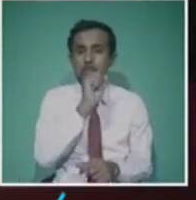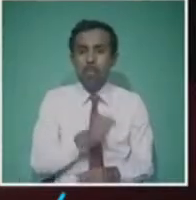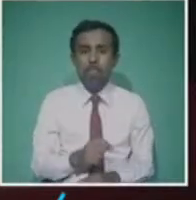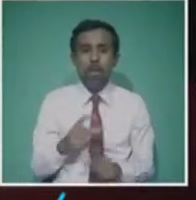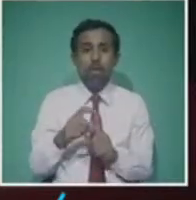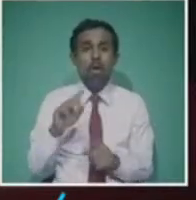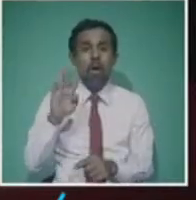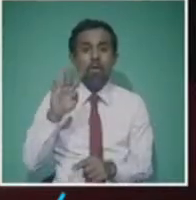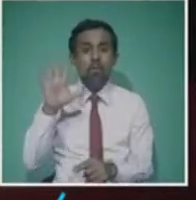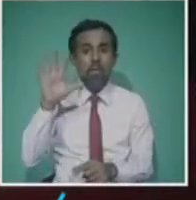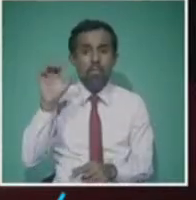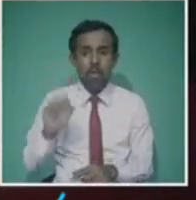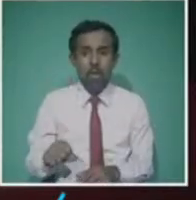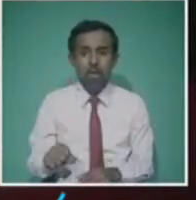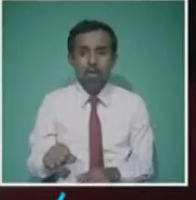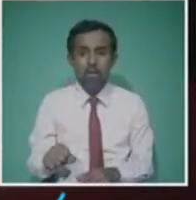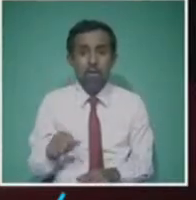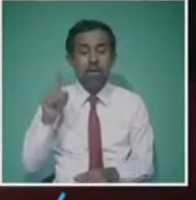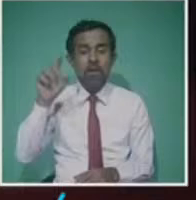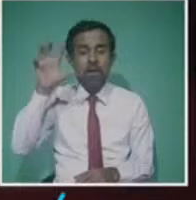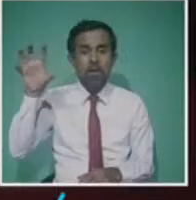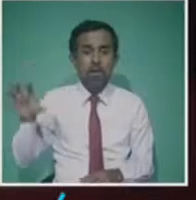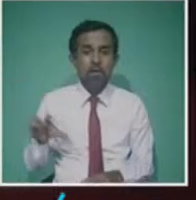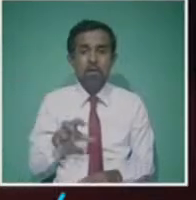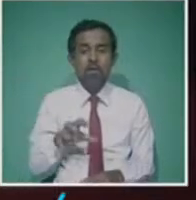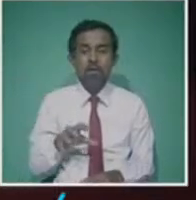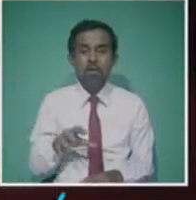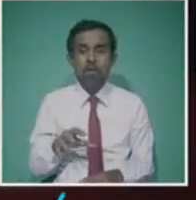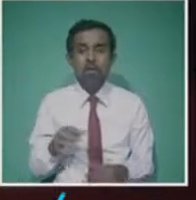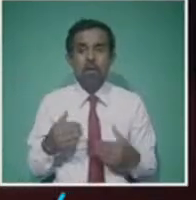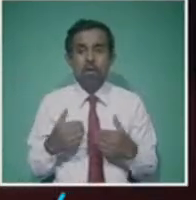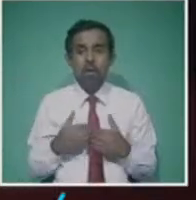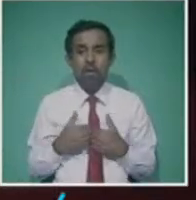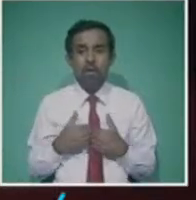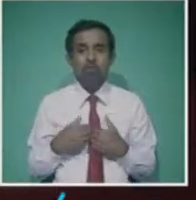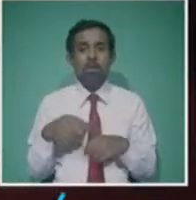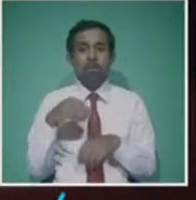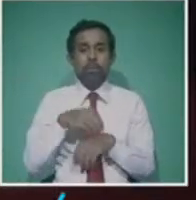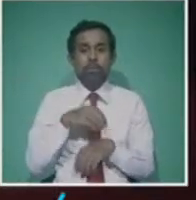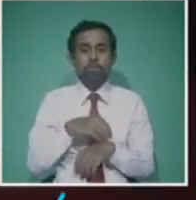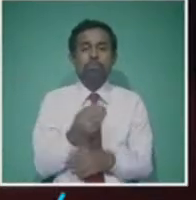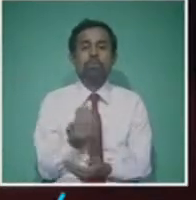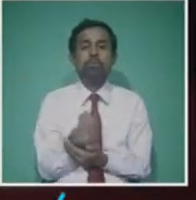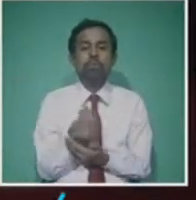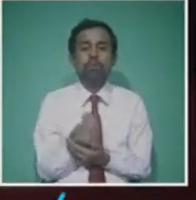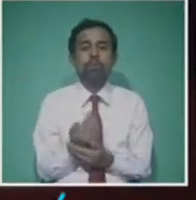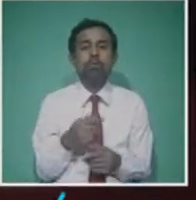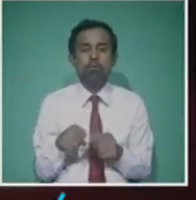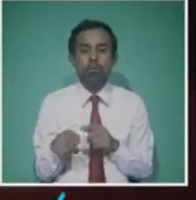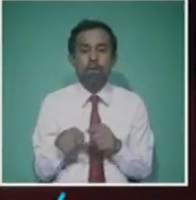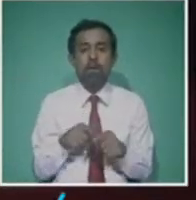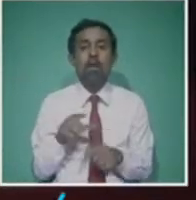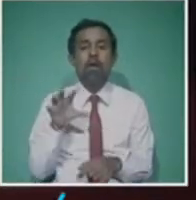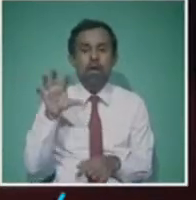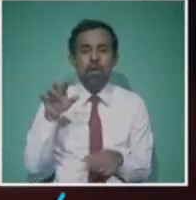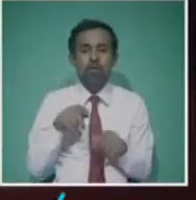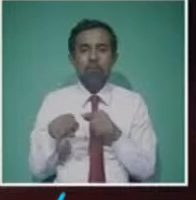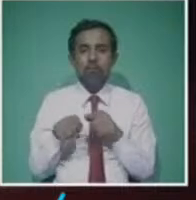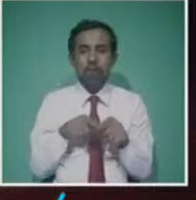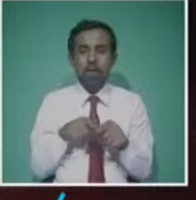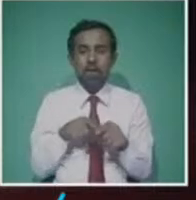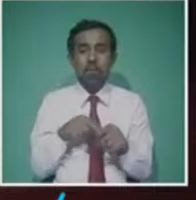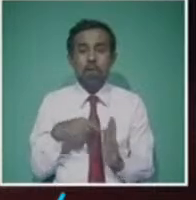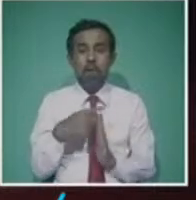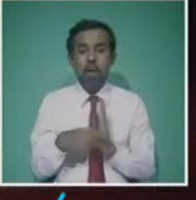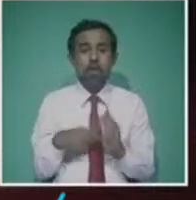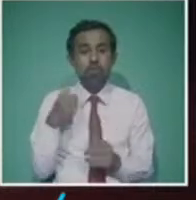ඩොලර් 45000යි ඒ රටවල් අතරේ ඉන්නකොට අපි නිකන් තුවාලේ වණවෙච්ච හිඟන්නේ තත්ත්වයට පත් වෙච්ච රටක් කියලා මේ